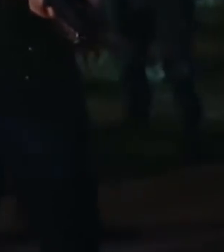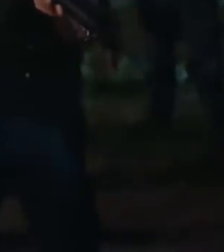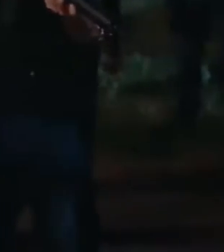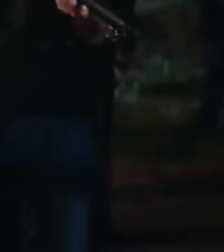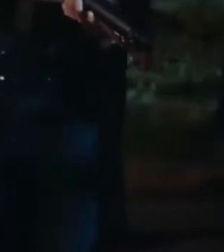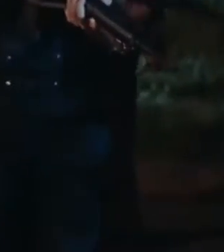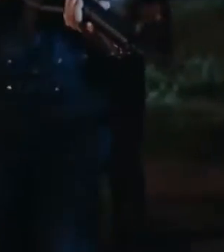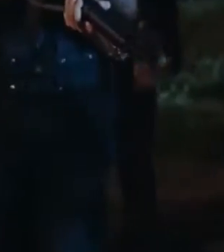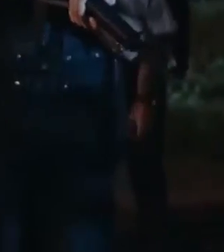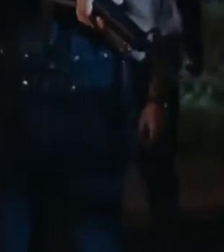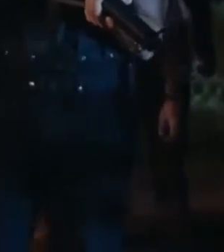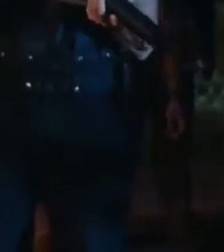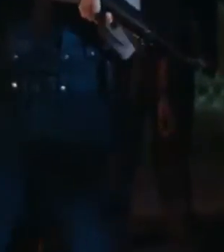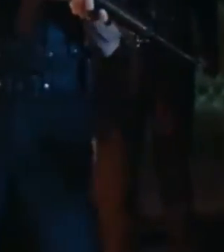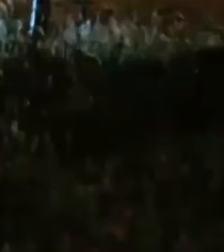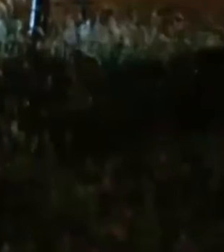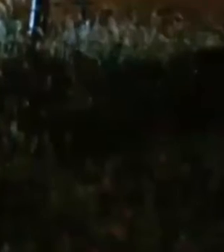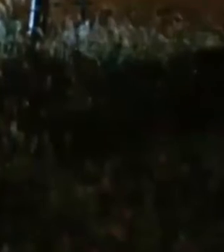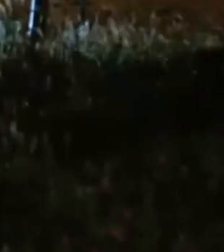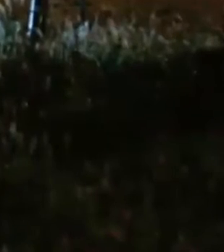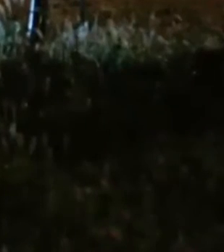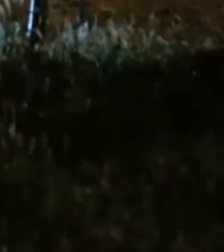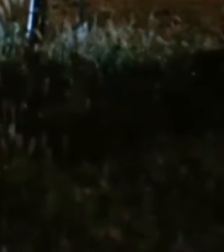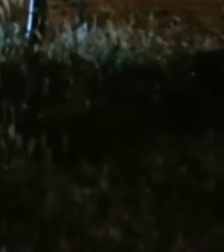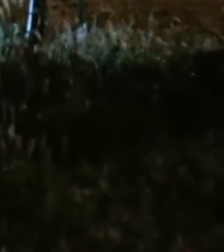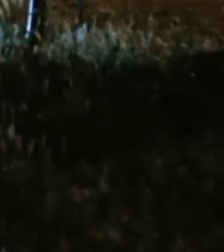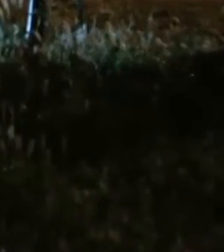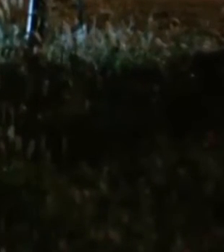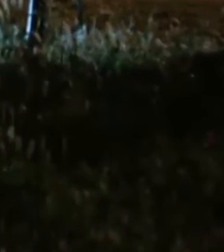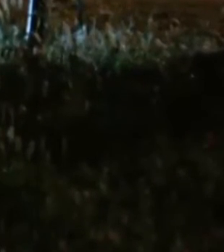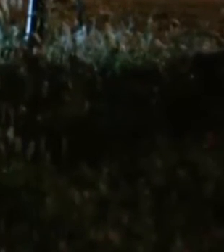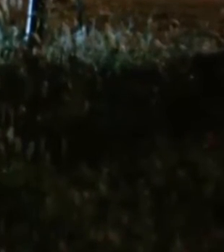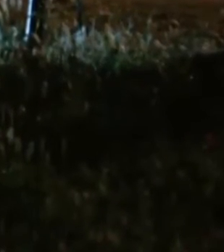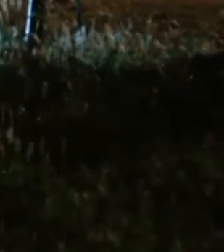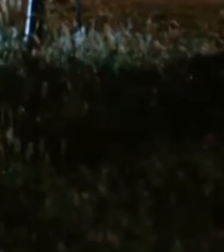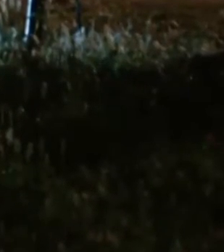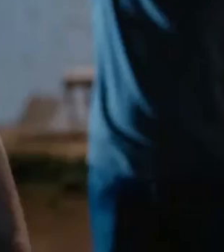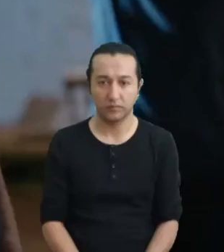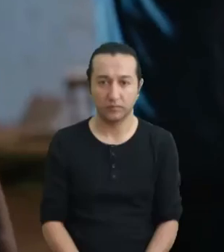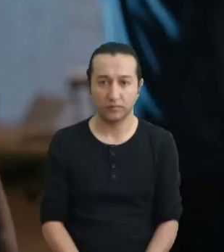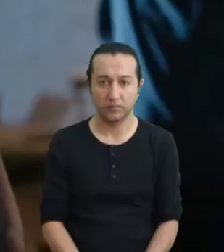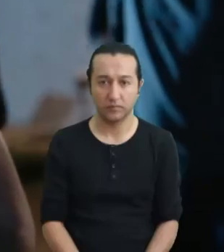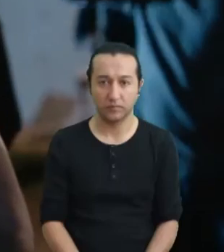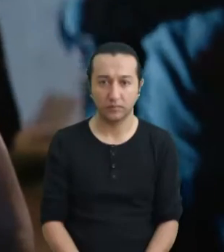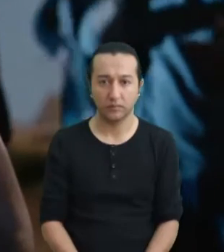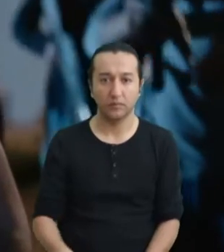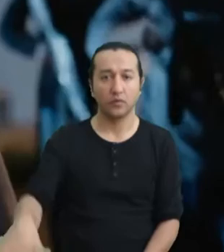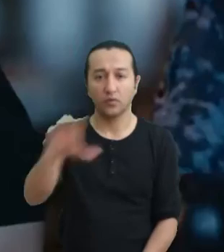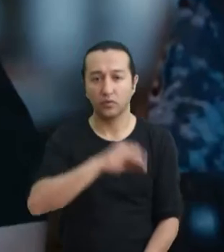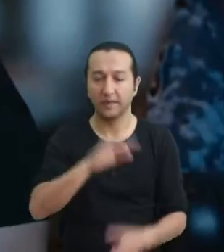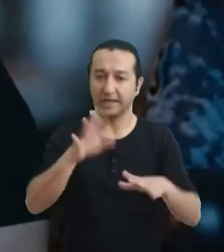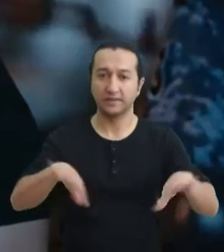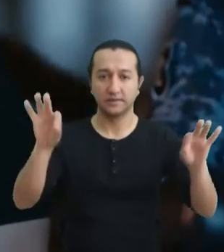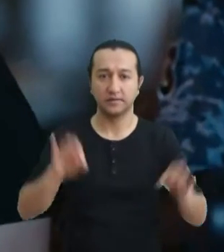Köyün orta yerinde üç grupta birleşti. Türkmenler tüfeklerini havaya kaldırdılar, zafer edasıyla sallıyorlar. Toparlanın.